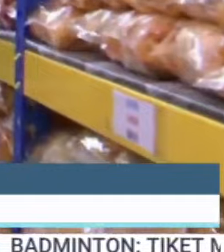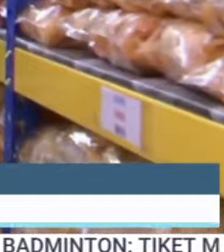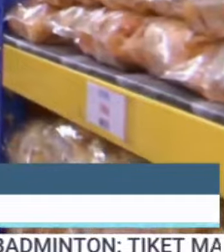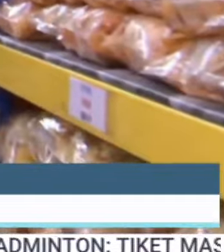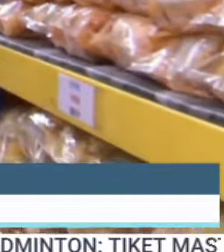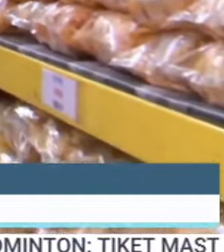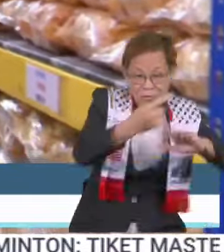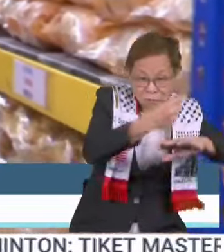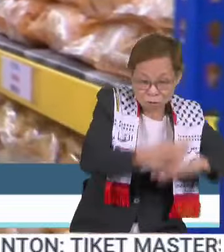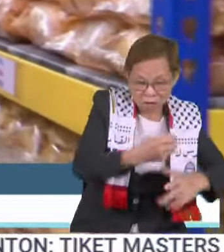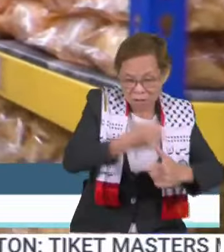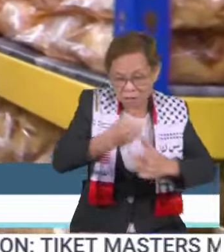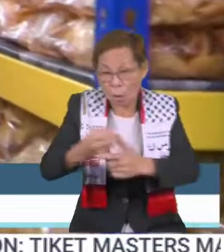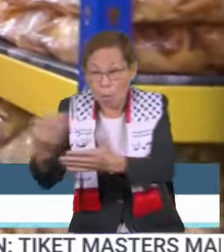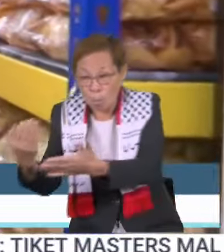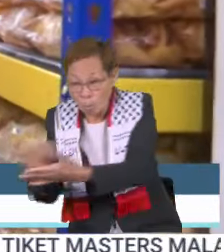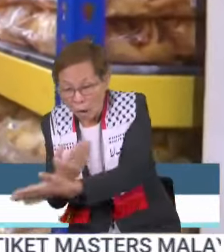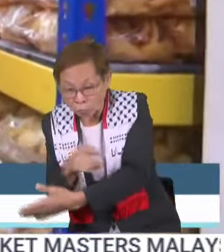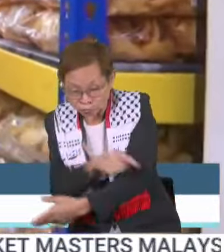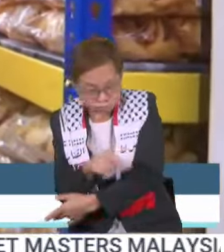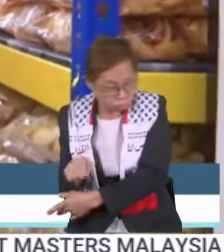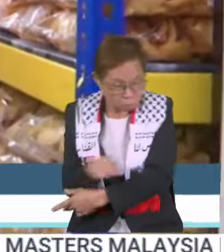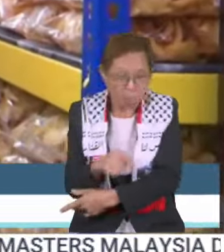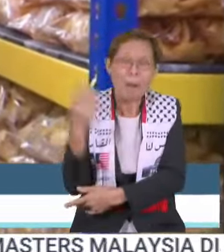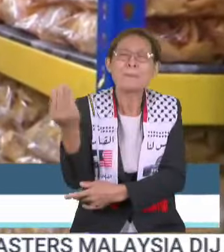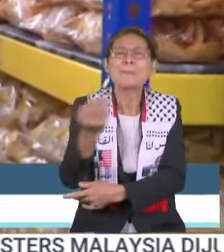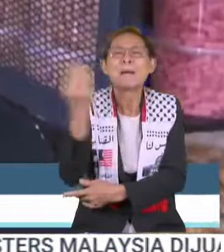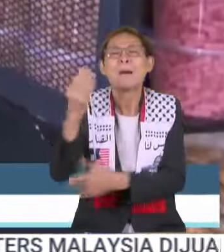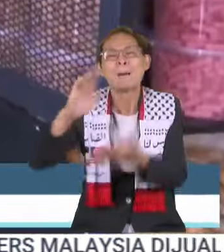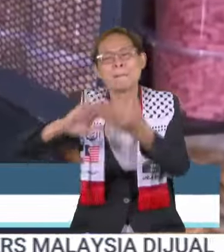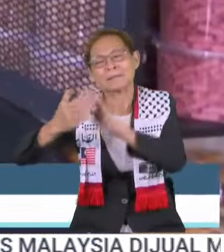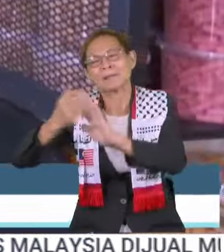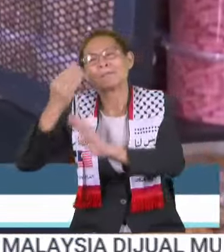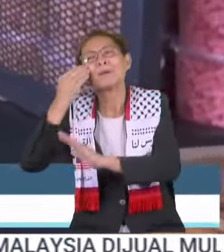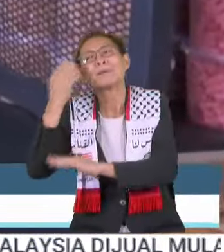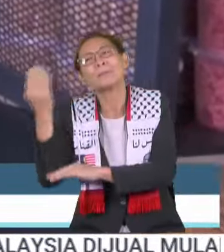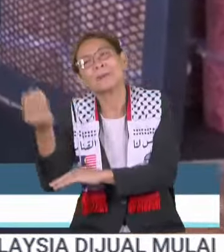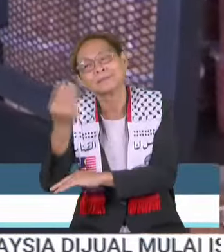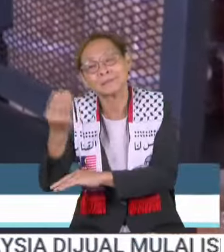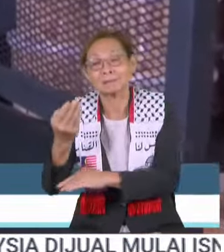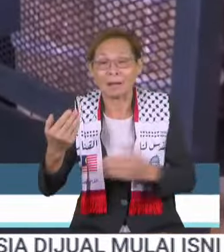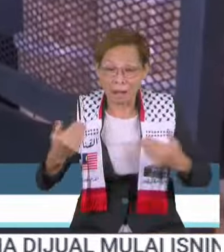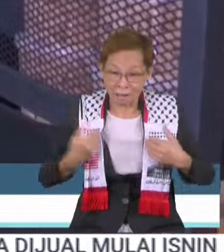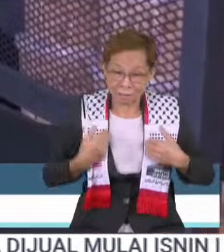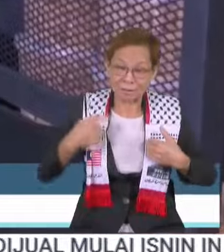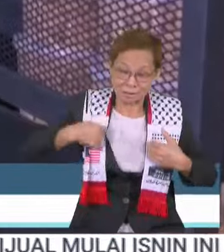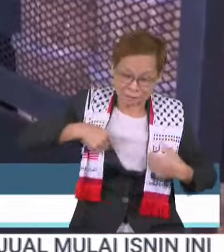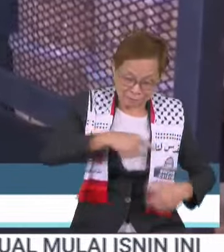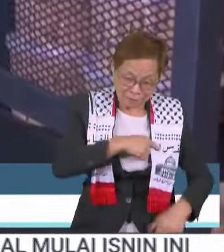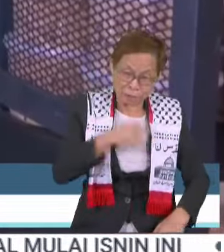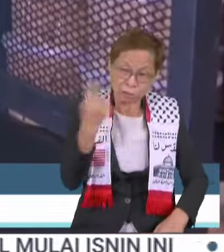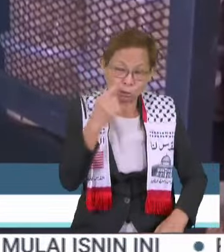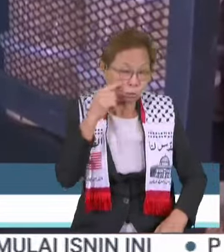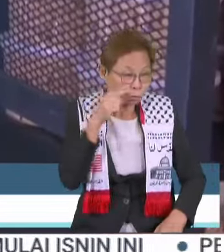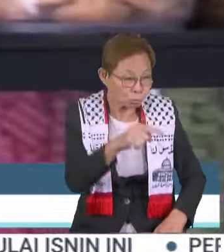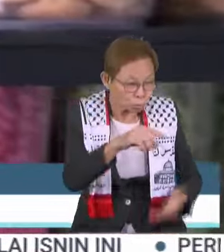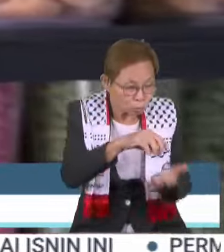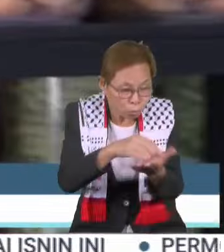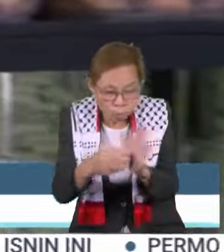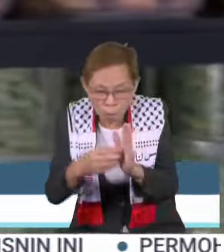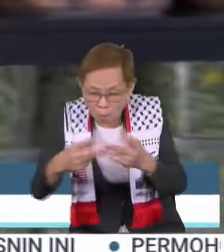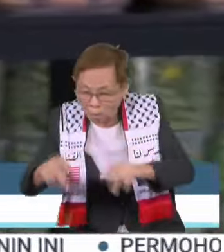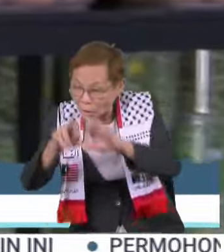Kuih tradisional mahupun moden sememangnya tidak asing dengan masyarakat Melayu. Malah, kita sering jumpa kuih-kuih ini